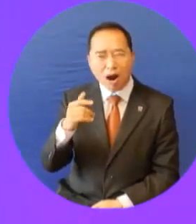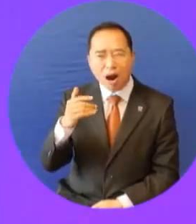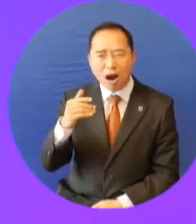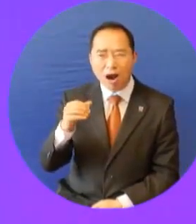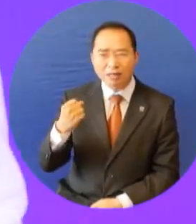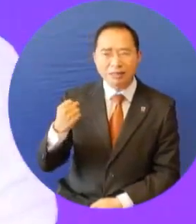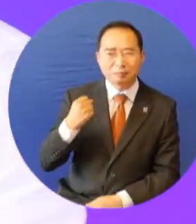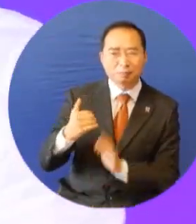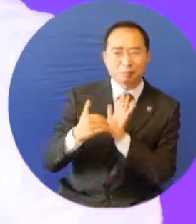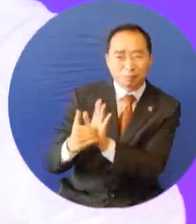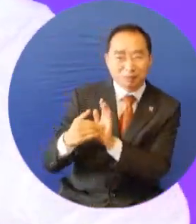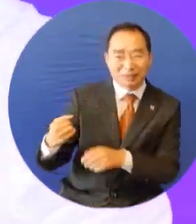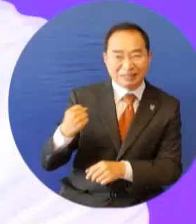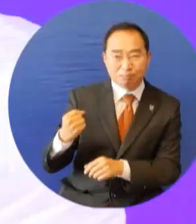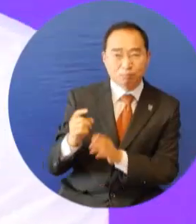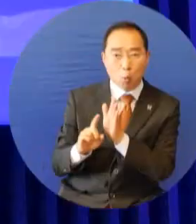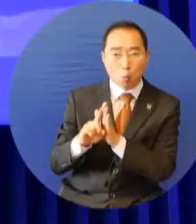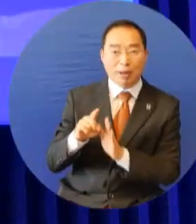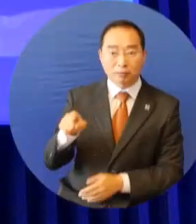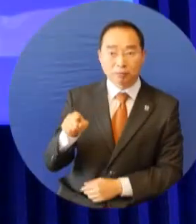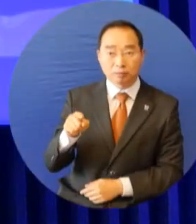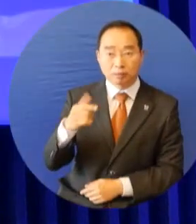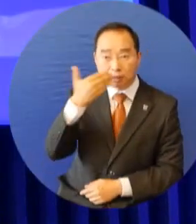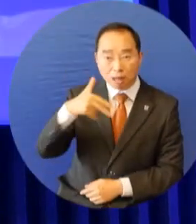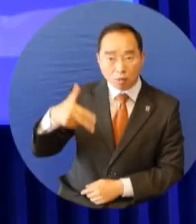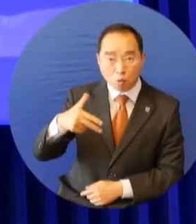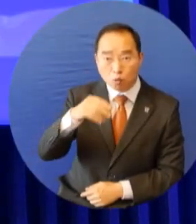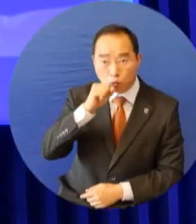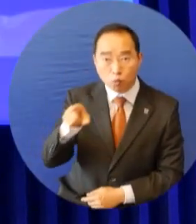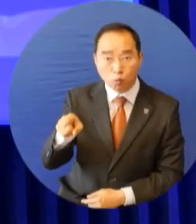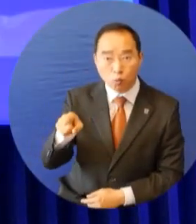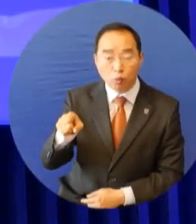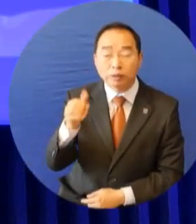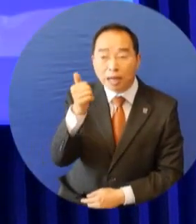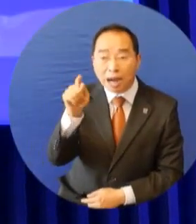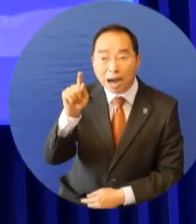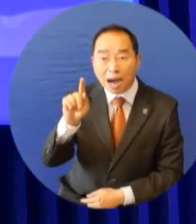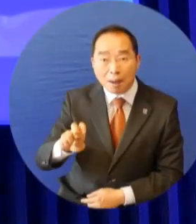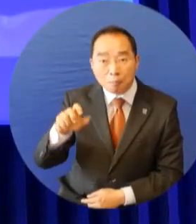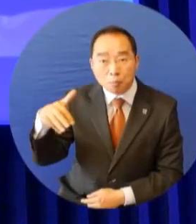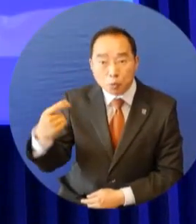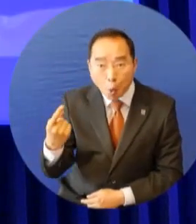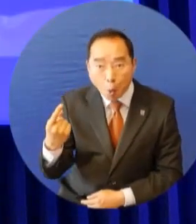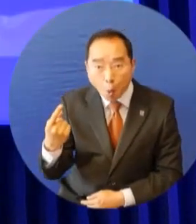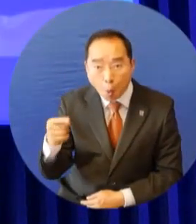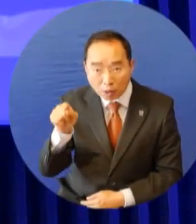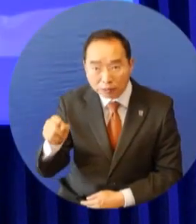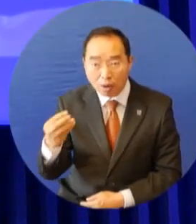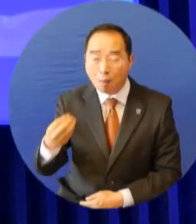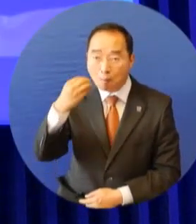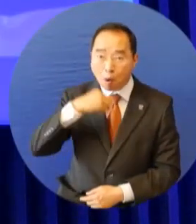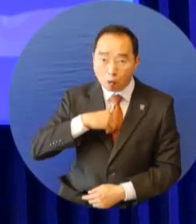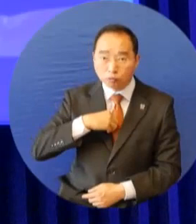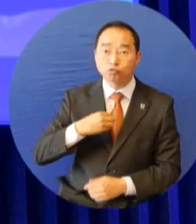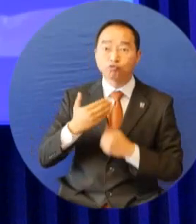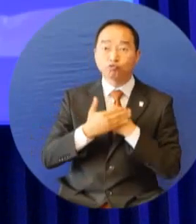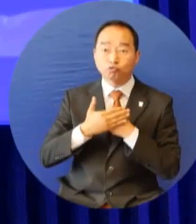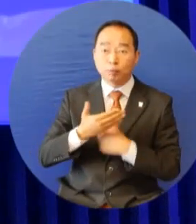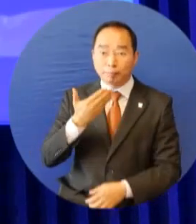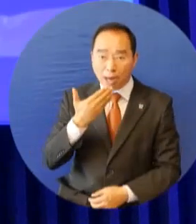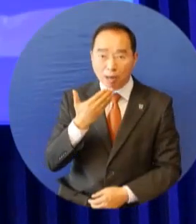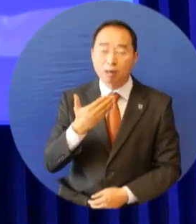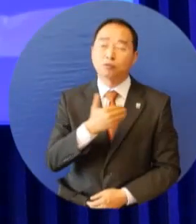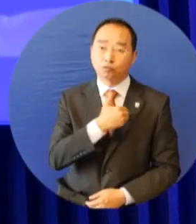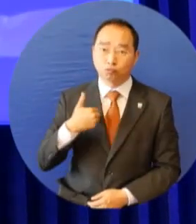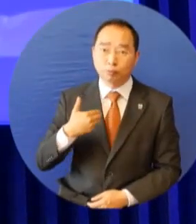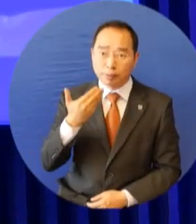높여주지. 이게 보석 같아요. 이 함초라는 식물은 기가 막힌 염분을 가지고 있어요. 우리 인체에 그대로